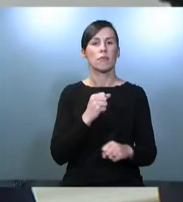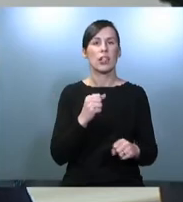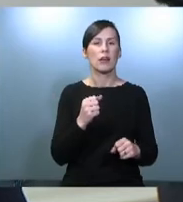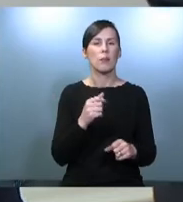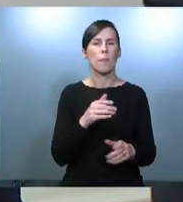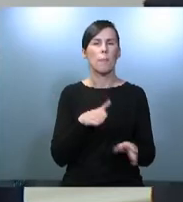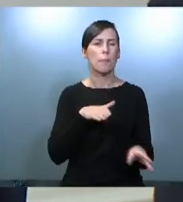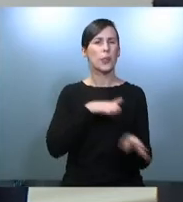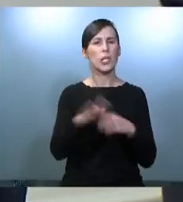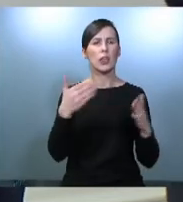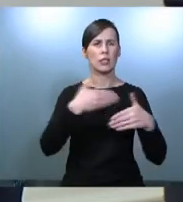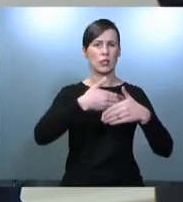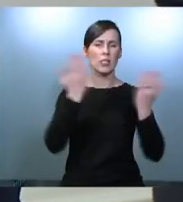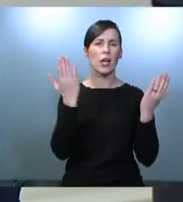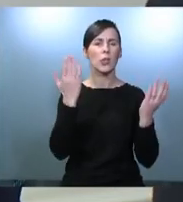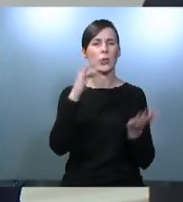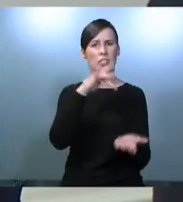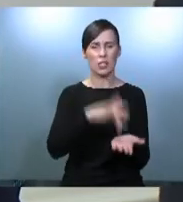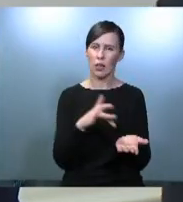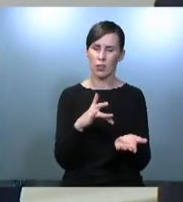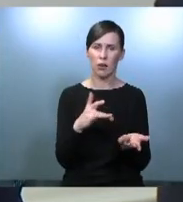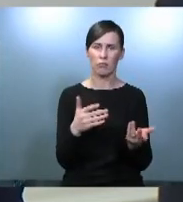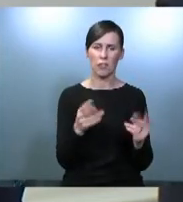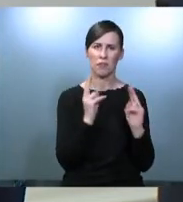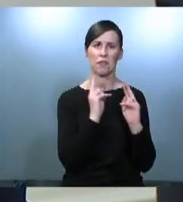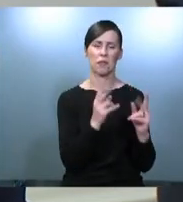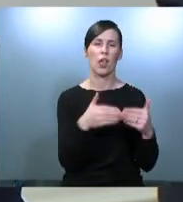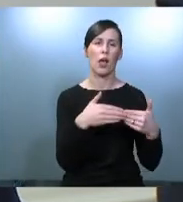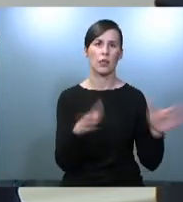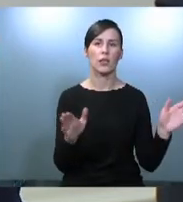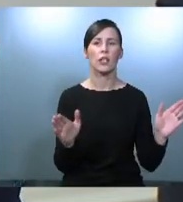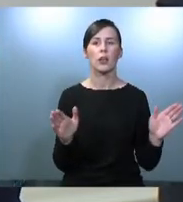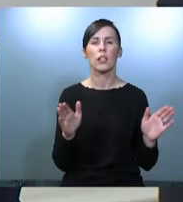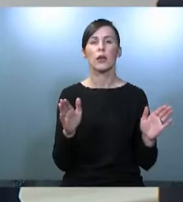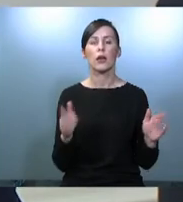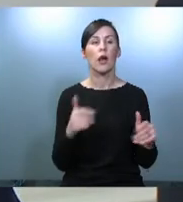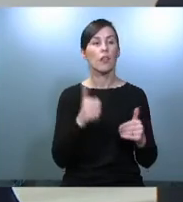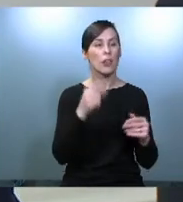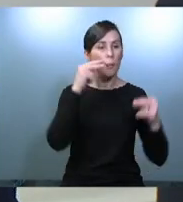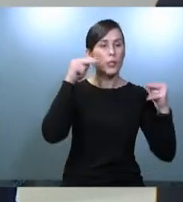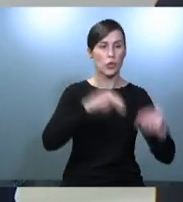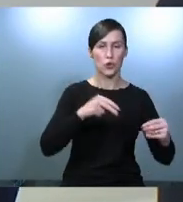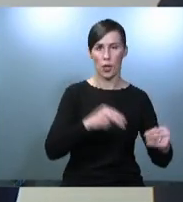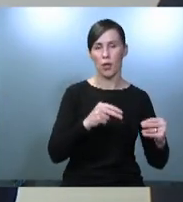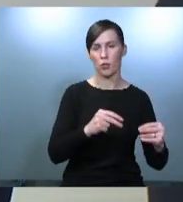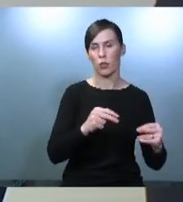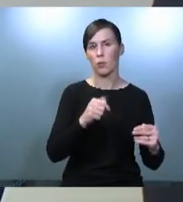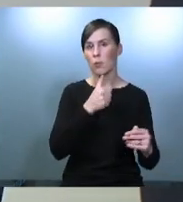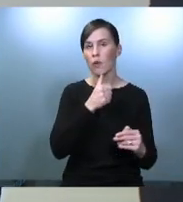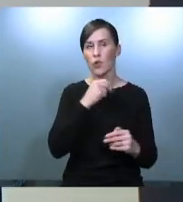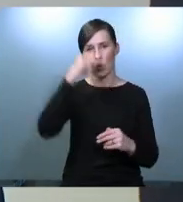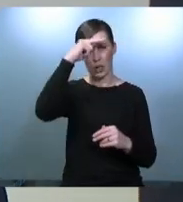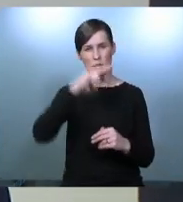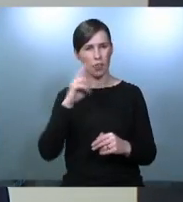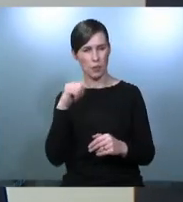pradinukai galėtų būti mokykloje visą dieną, su jais būtų užsimama ir ne tėvai mokėtų už tai, o mokėtų savivaldybė. Ir tikrai